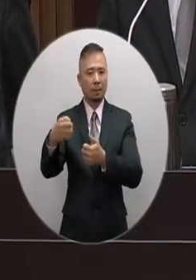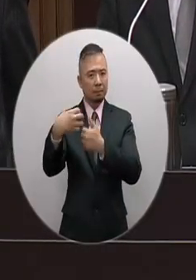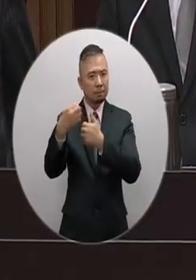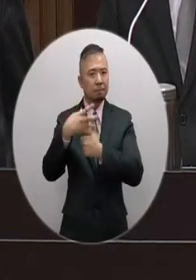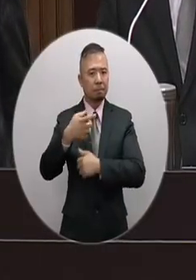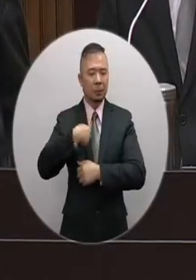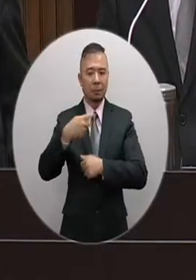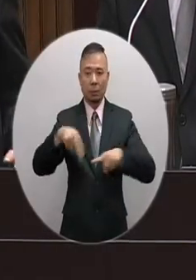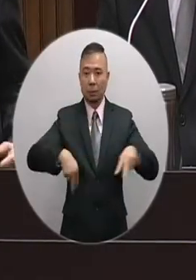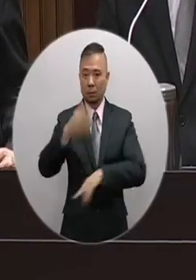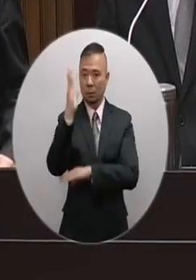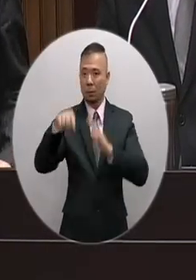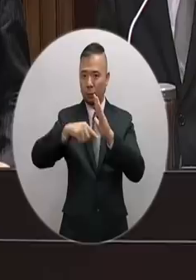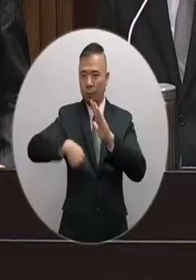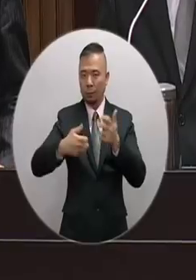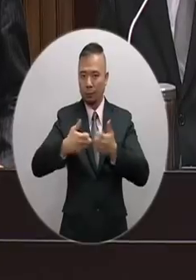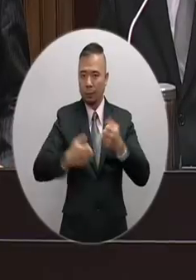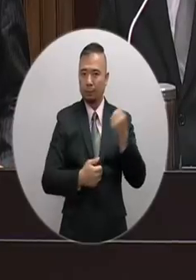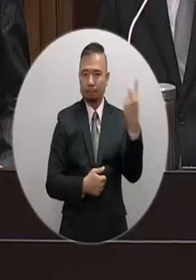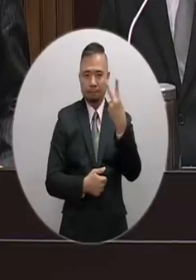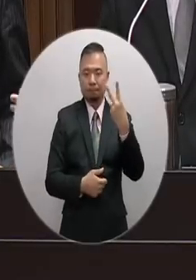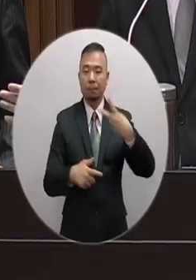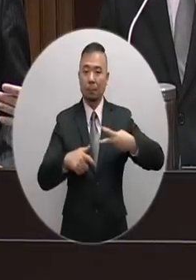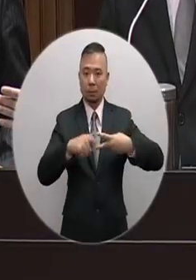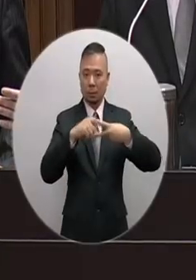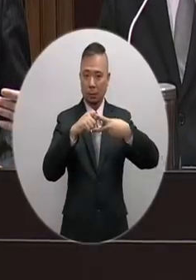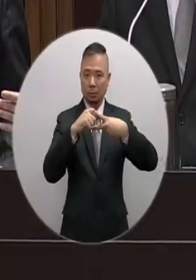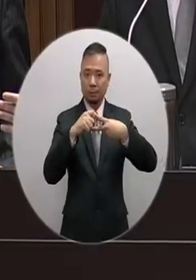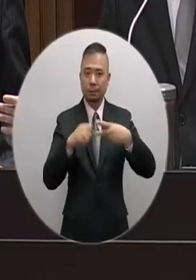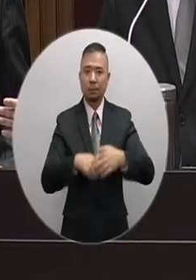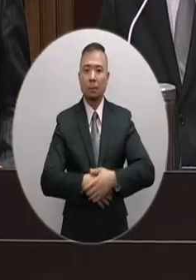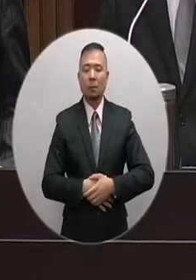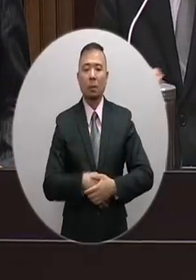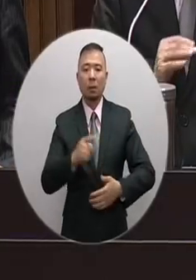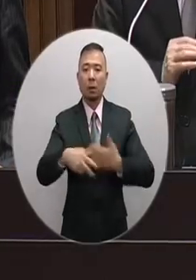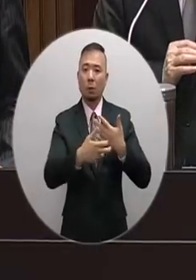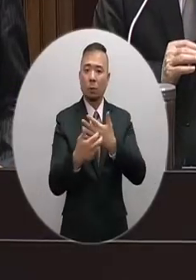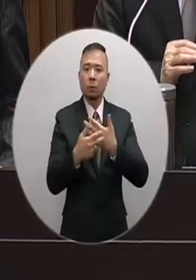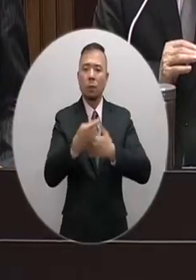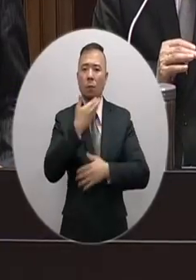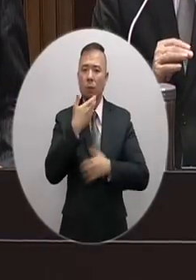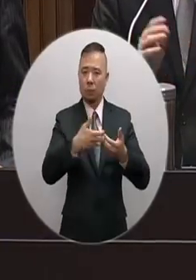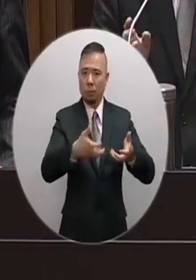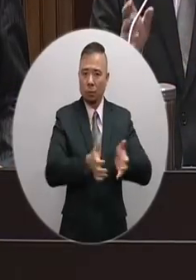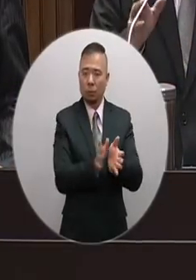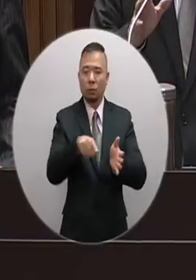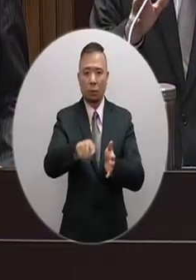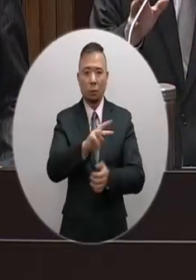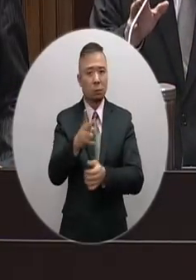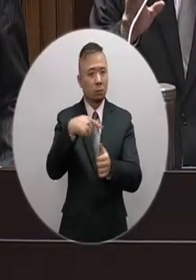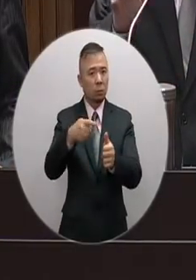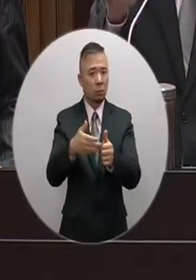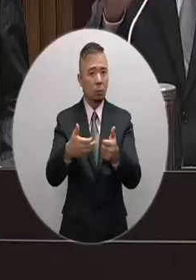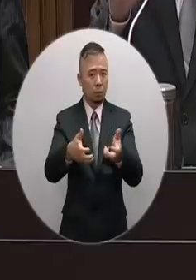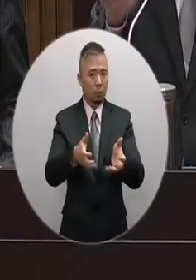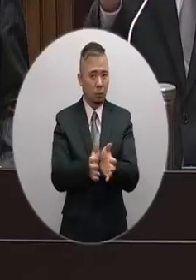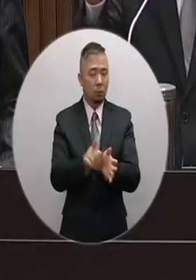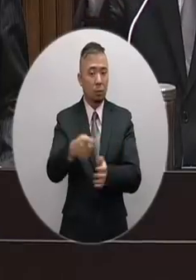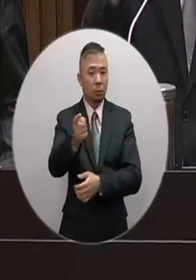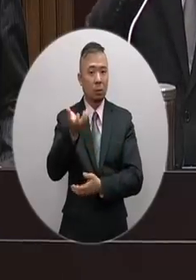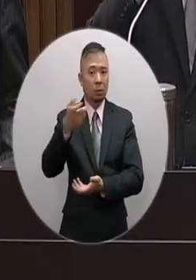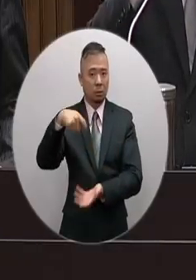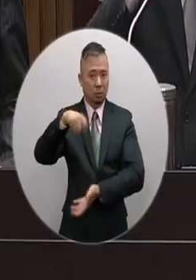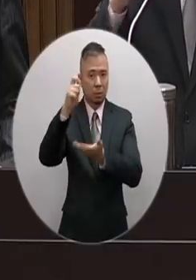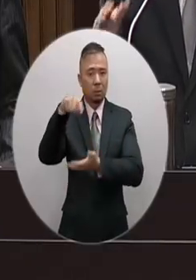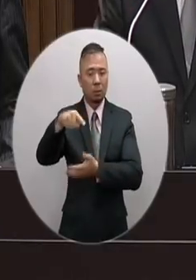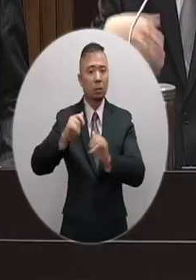分两个方式来执行。那第一个就是由包括卫生福利部或教育部，那针对你刚刚所提起的这